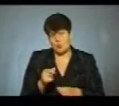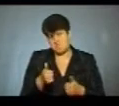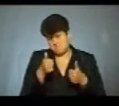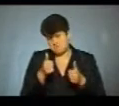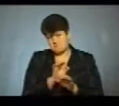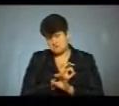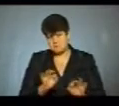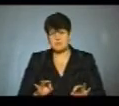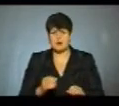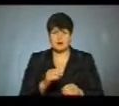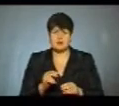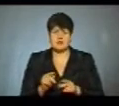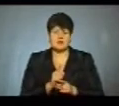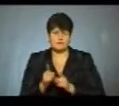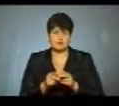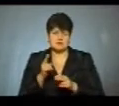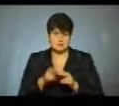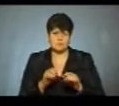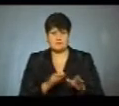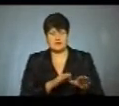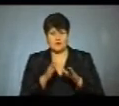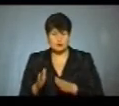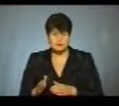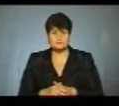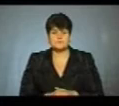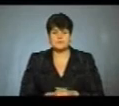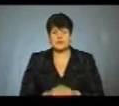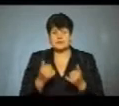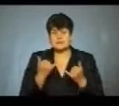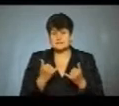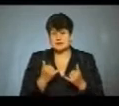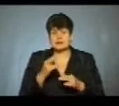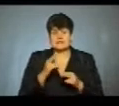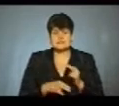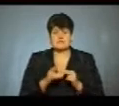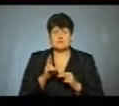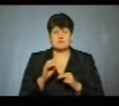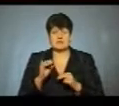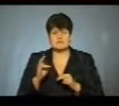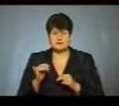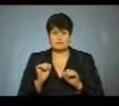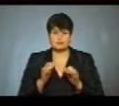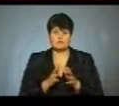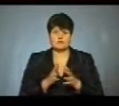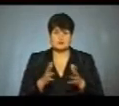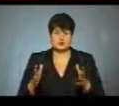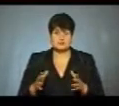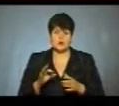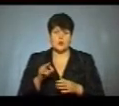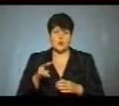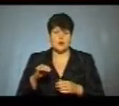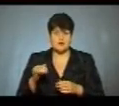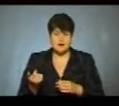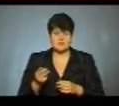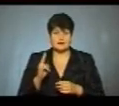реформи закінчились, можна переходити до ринку землі. А так зараз кінцевий бенефіціар може бути, як в більшості наших олігархів, десь на Кіпрі, в